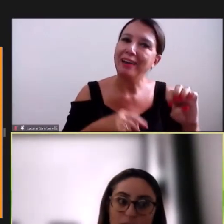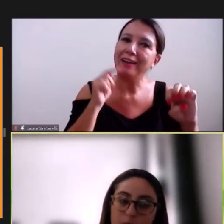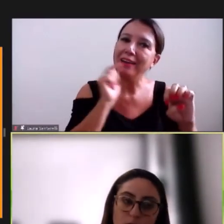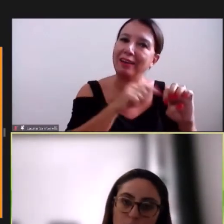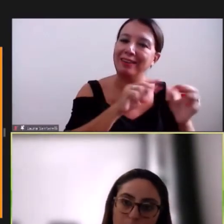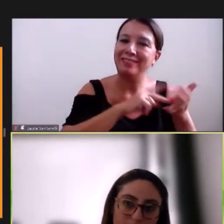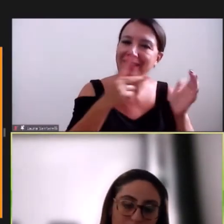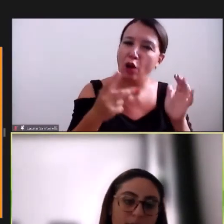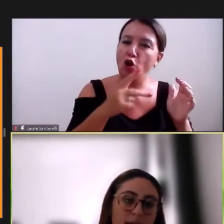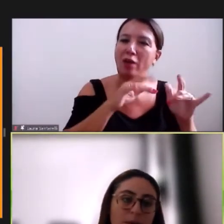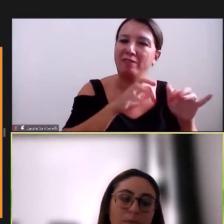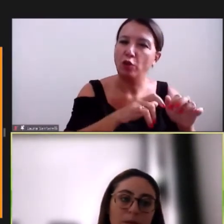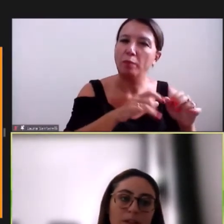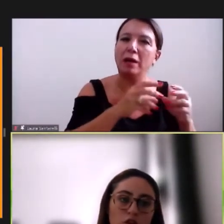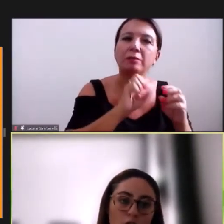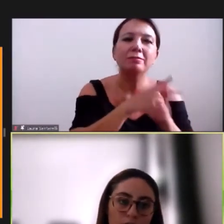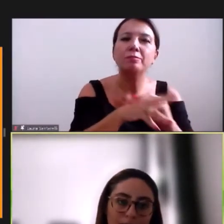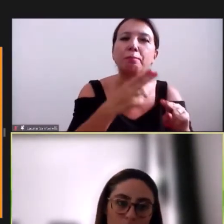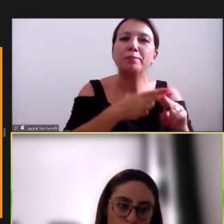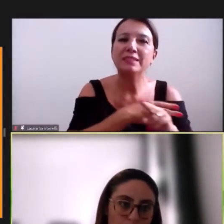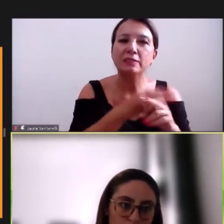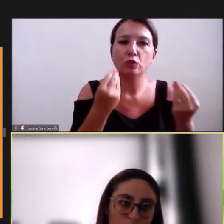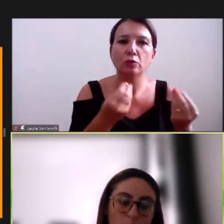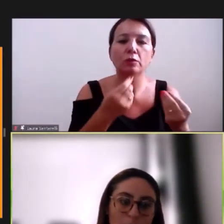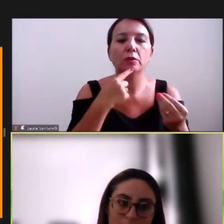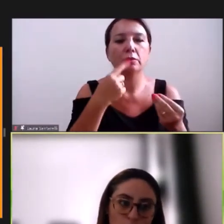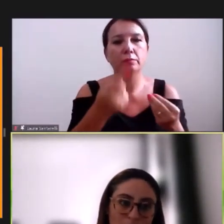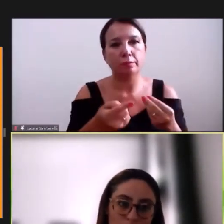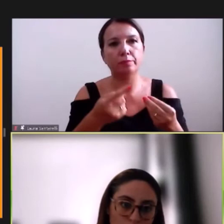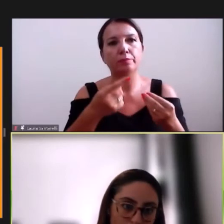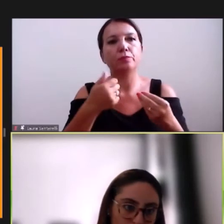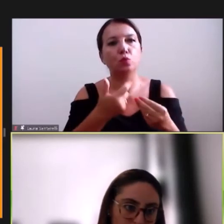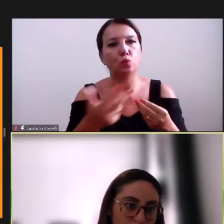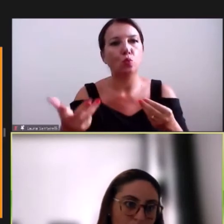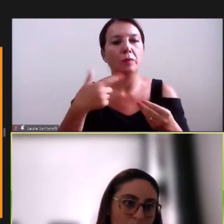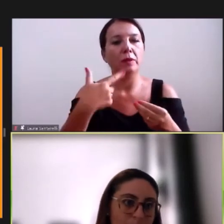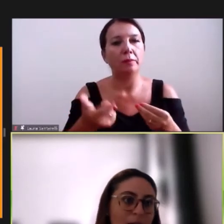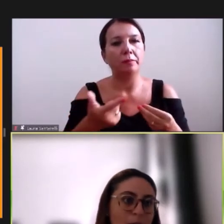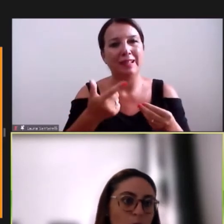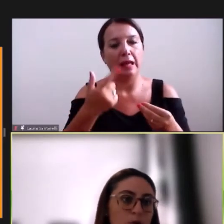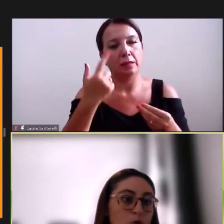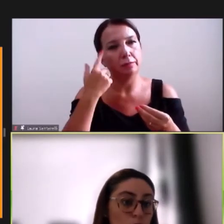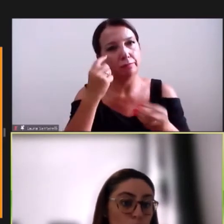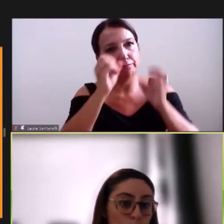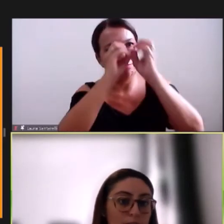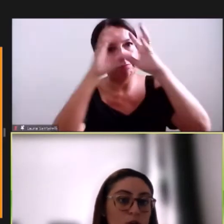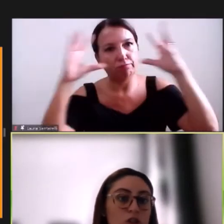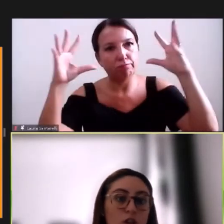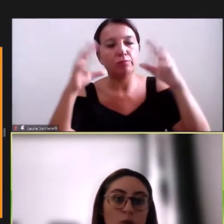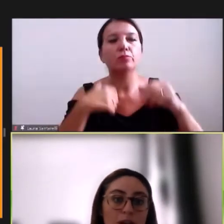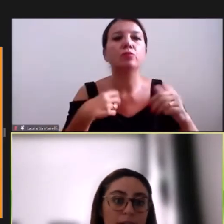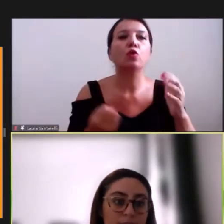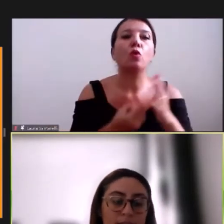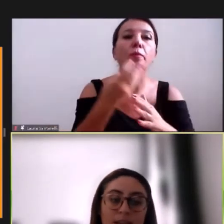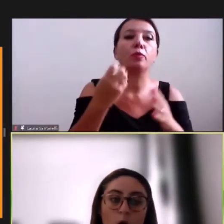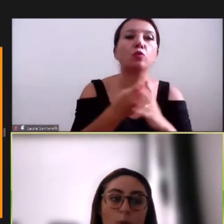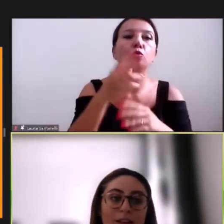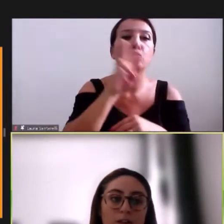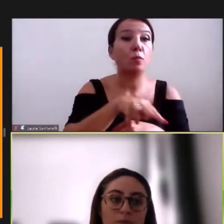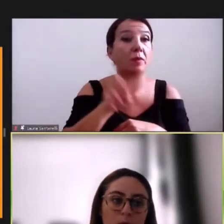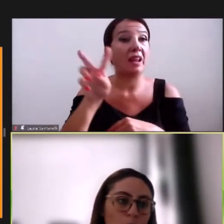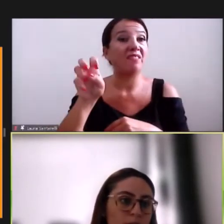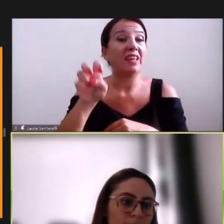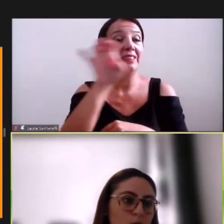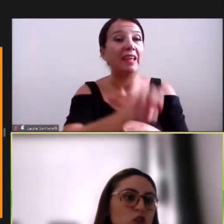da che cosa possono dipendere? Ma prima di ciò vi lascio appunto dei numeri per suggestione. Abbiamo prodotto nel corso del 2020 in